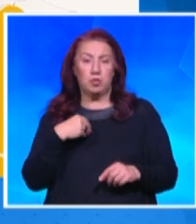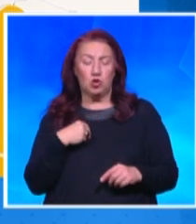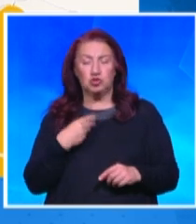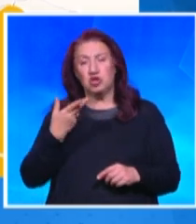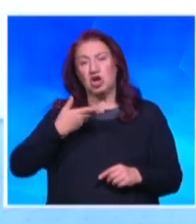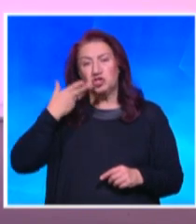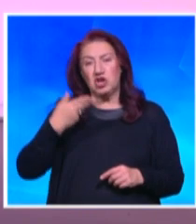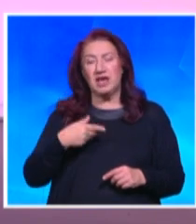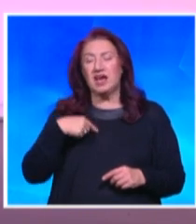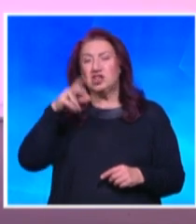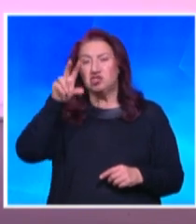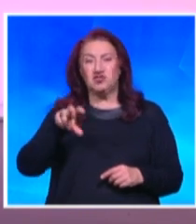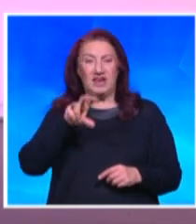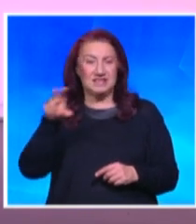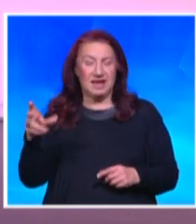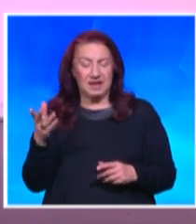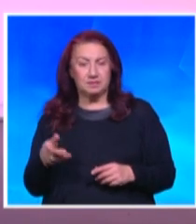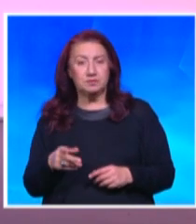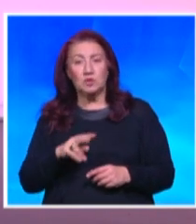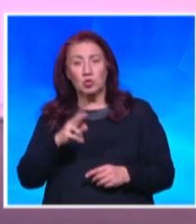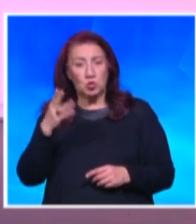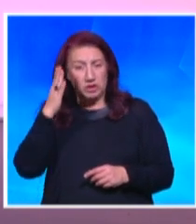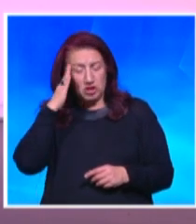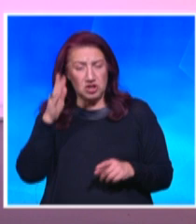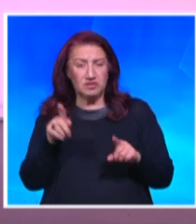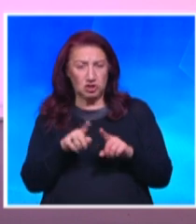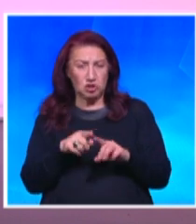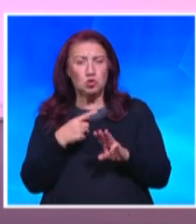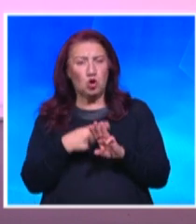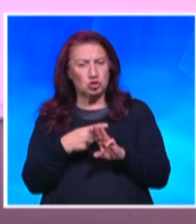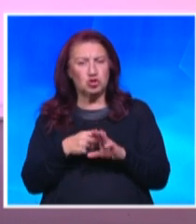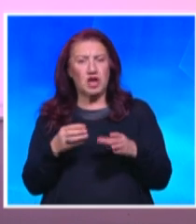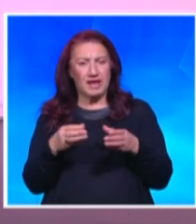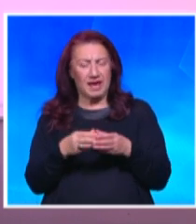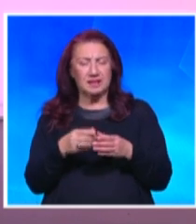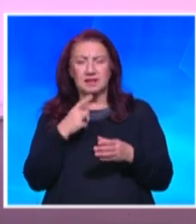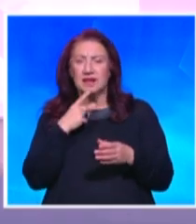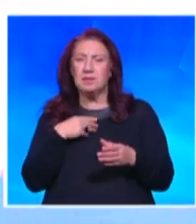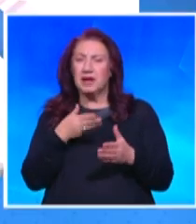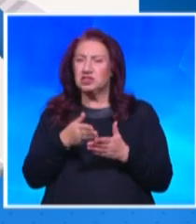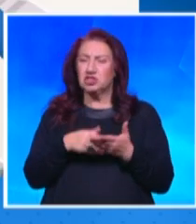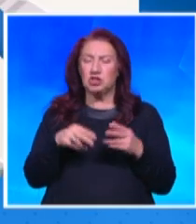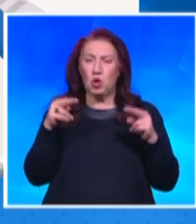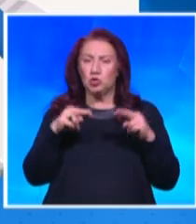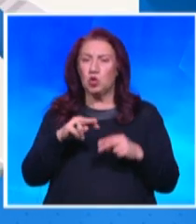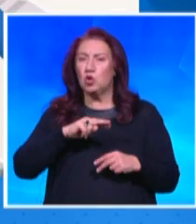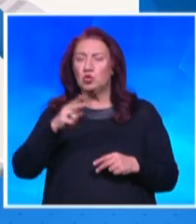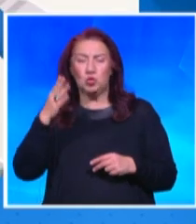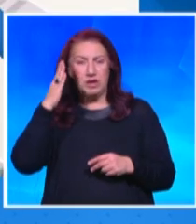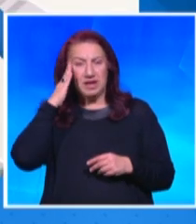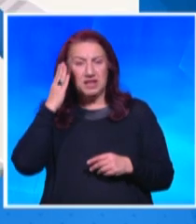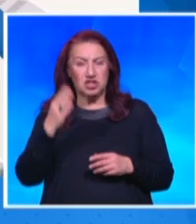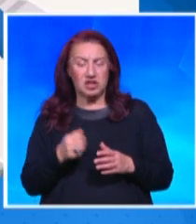и Швейцария. Ето и останалите страни, които са в Шенген и са въвели частичен контрол за други членки на свободното европейско